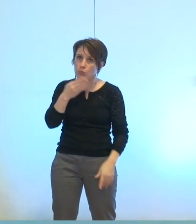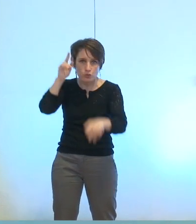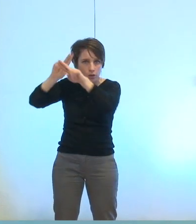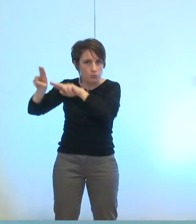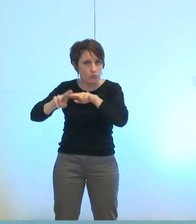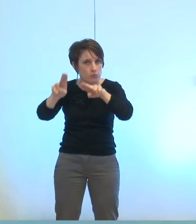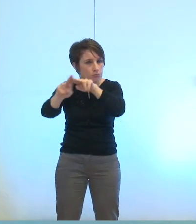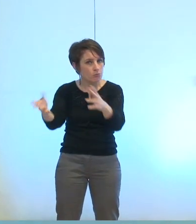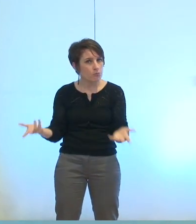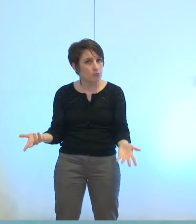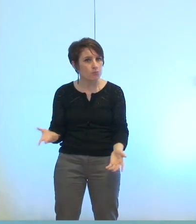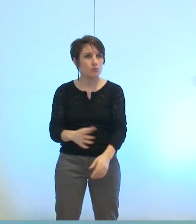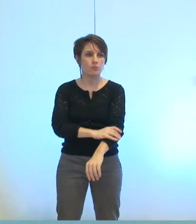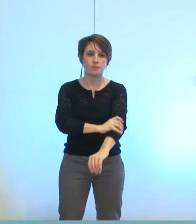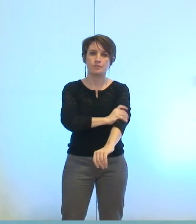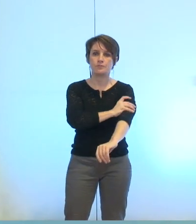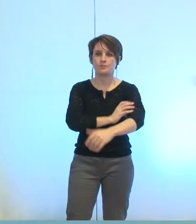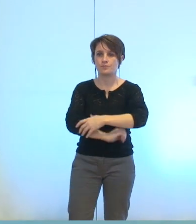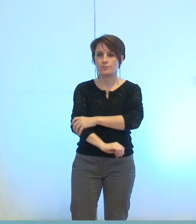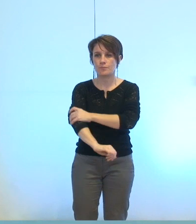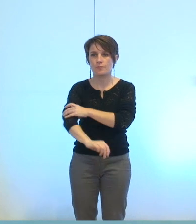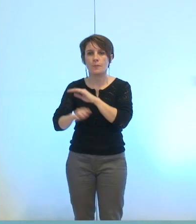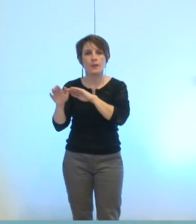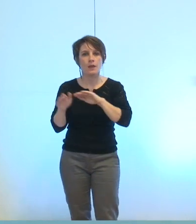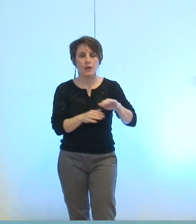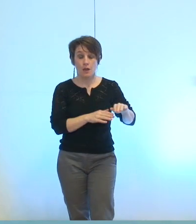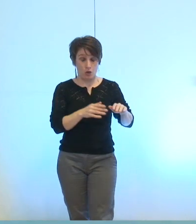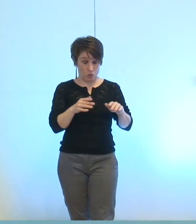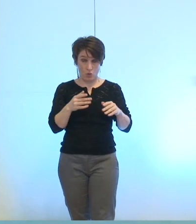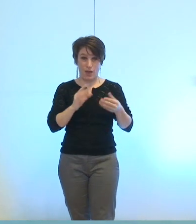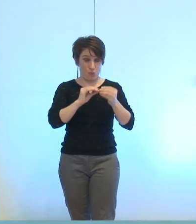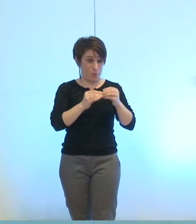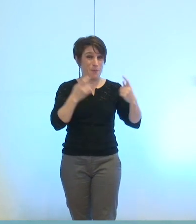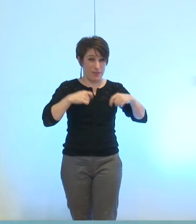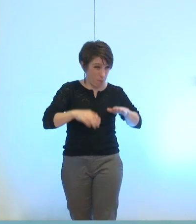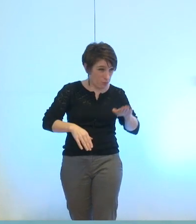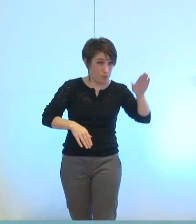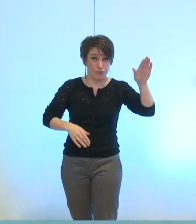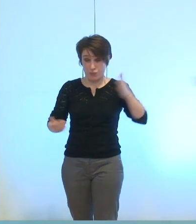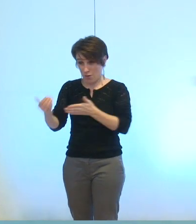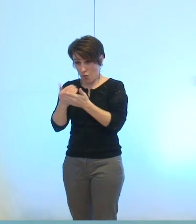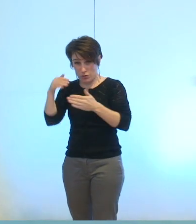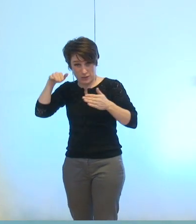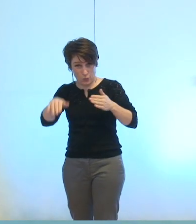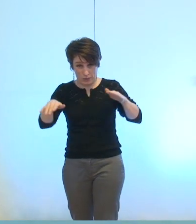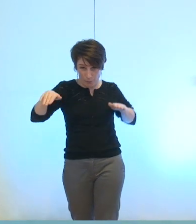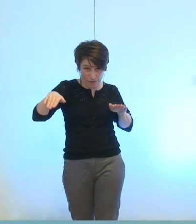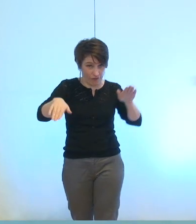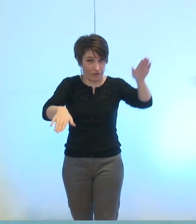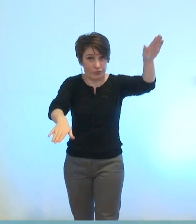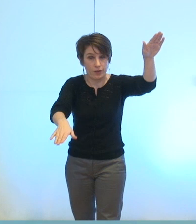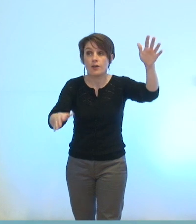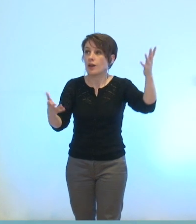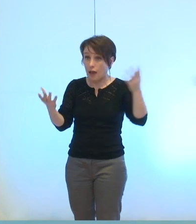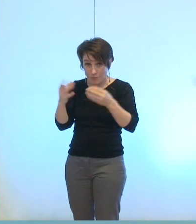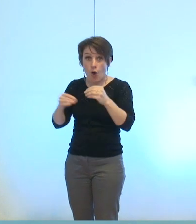deuxième nouveauté en dehors de cet effet ciseau massif qui nous amené de toute façon dans une situation financière compliquée c'est que la baisse des